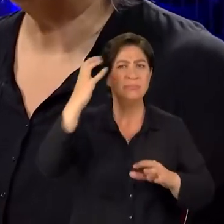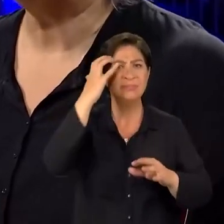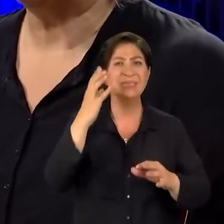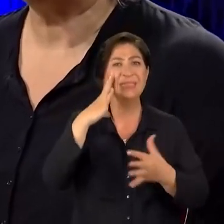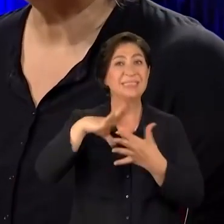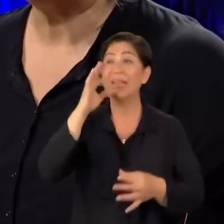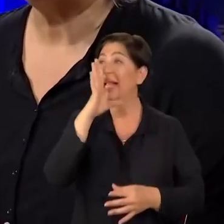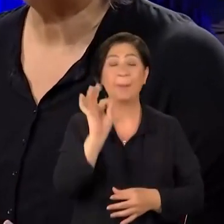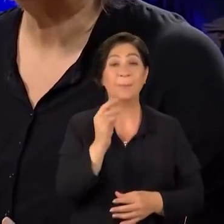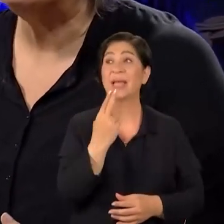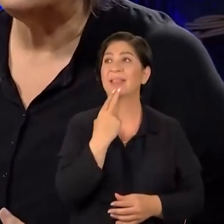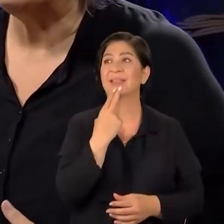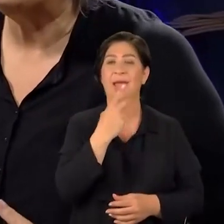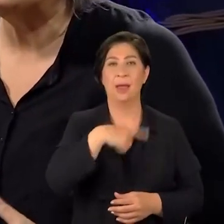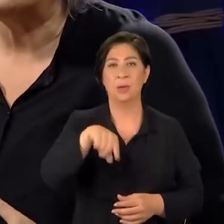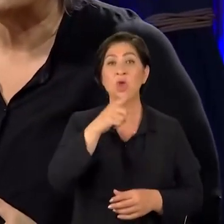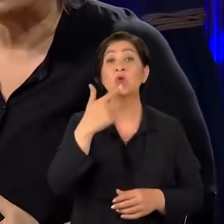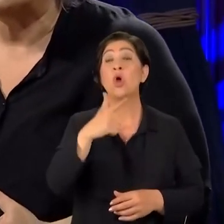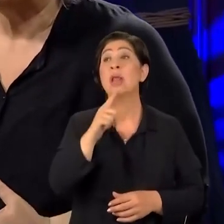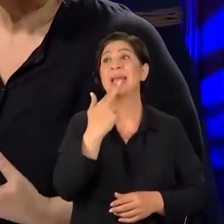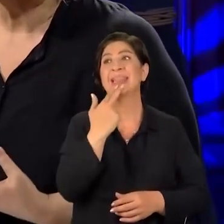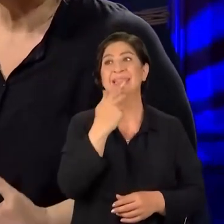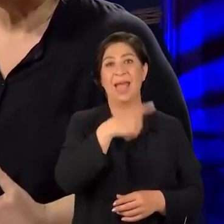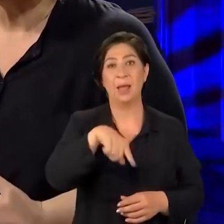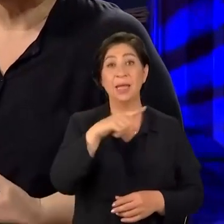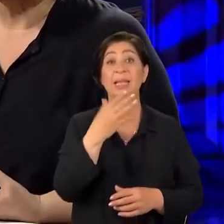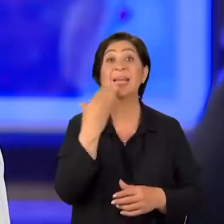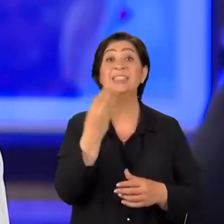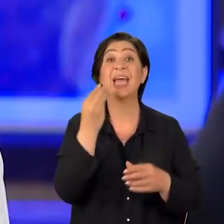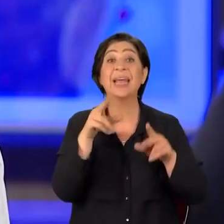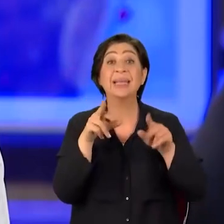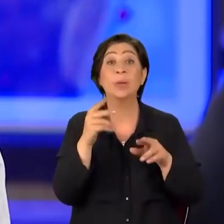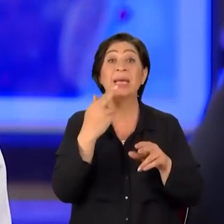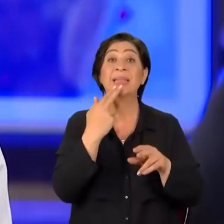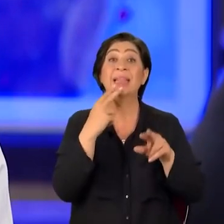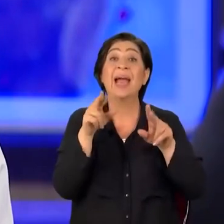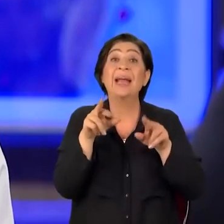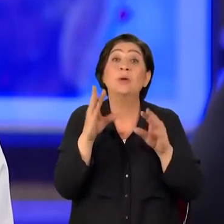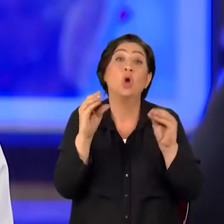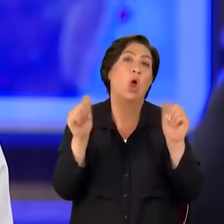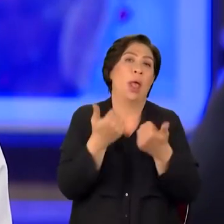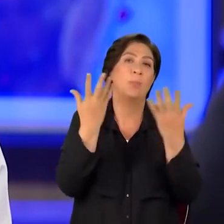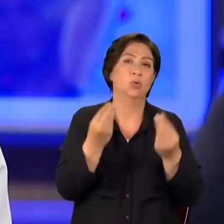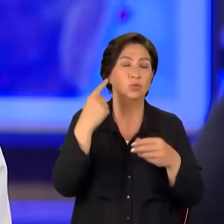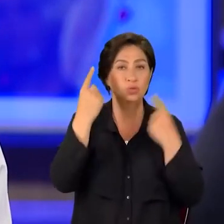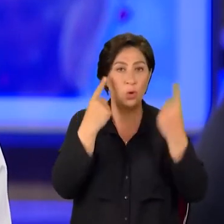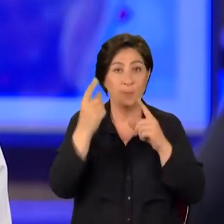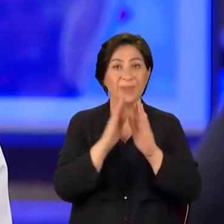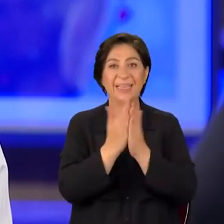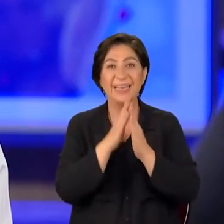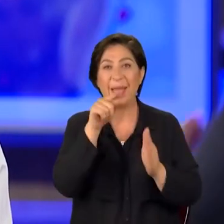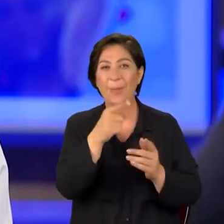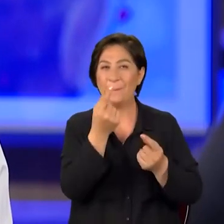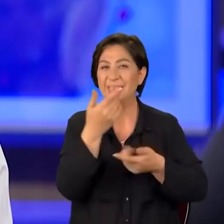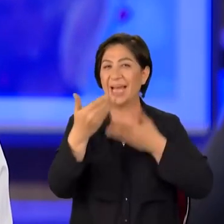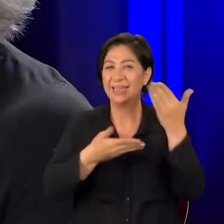kemiğini oluşturan insanlar kadınlar, köylü kadınlar. Ve bu köylü kadınlar, gençler kadar kadınların da çok önemli olduğunu düşünüyorum ben.